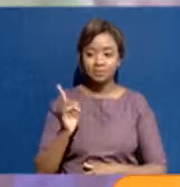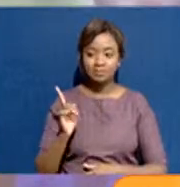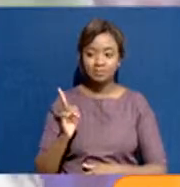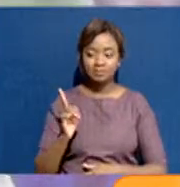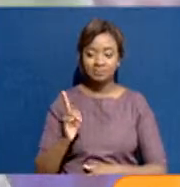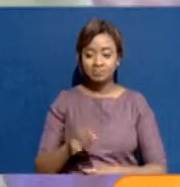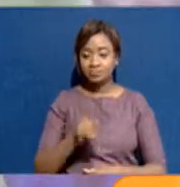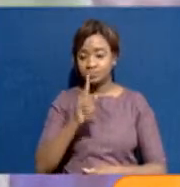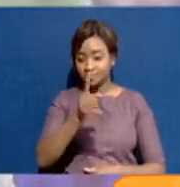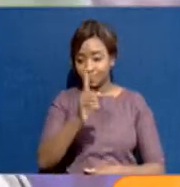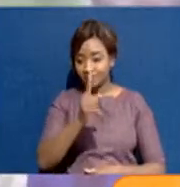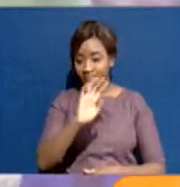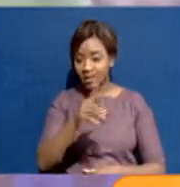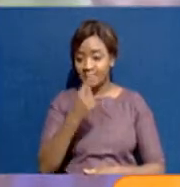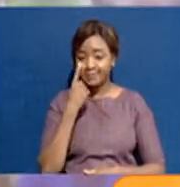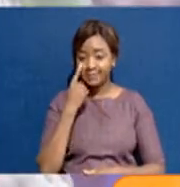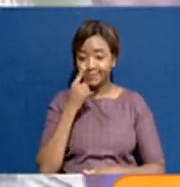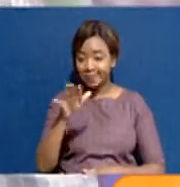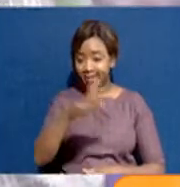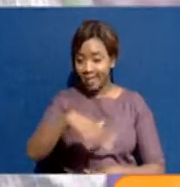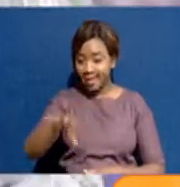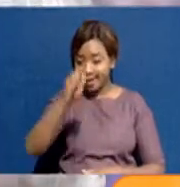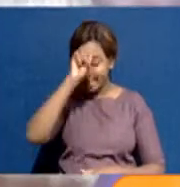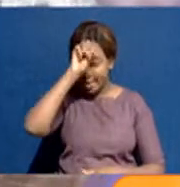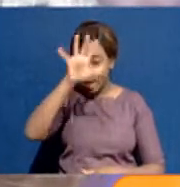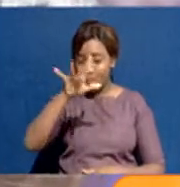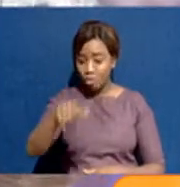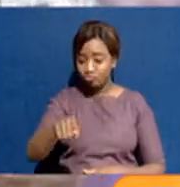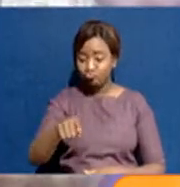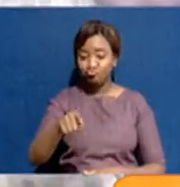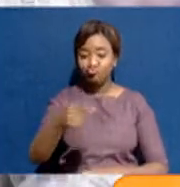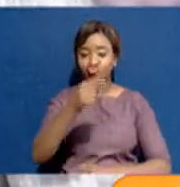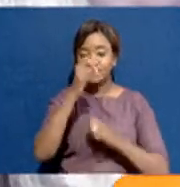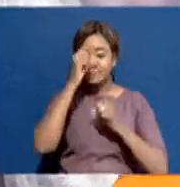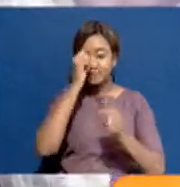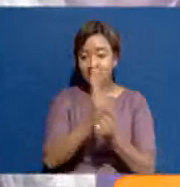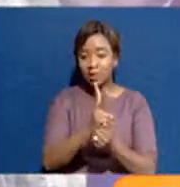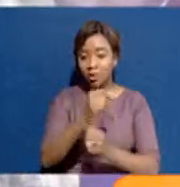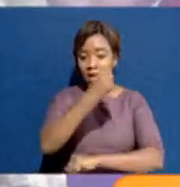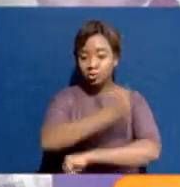Na muangalia namna hii, ati hapa Kiambu, shule za upili